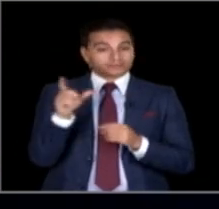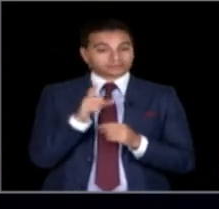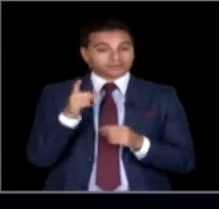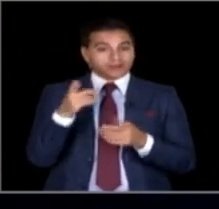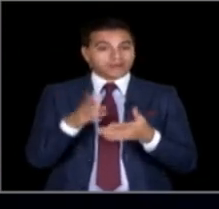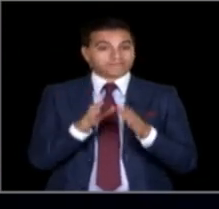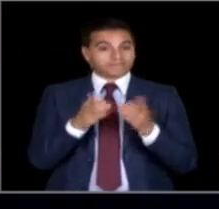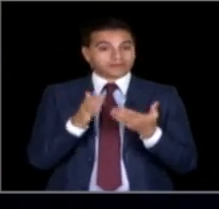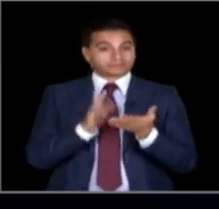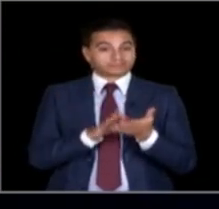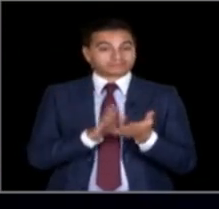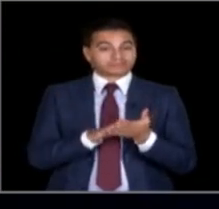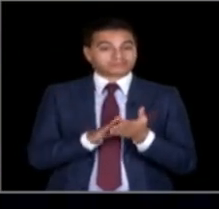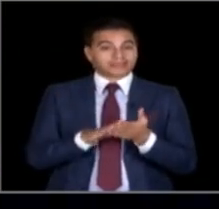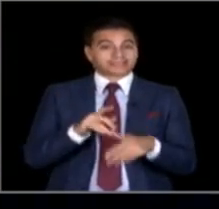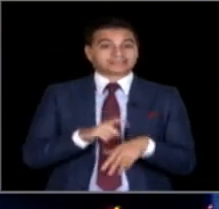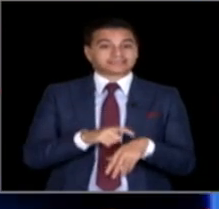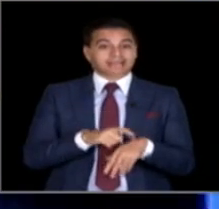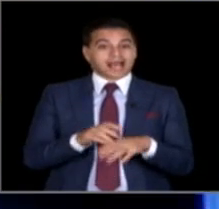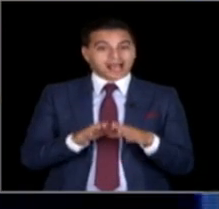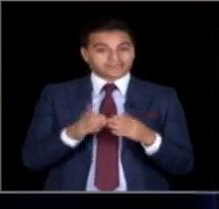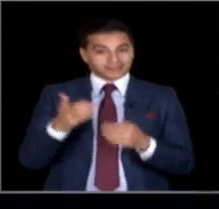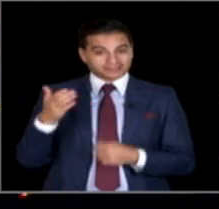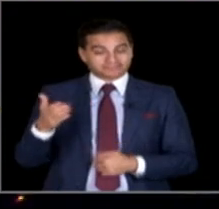صحيحه. نحيي كلنا فريق الساعه.